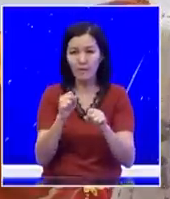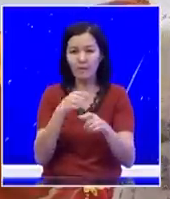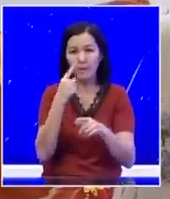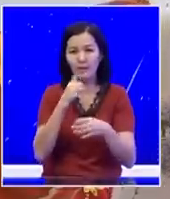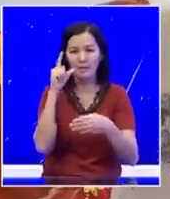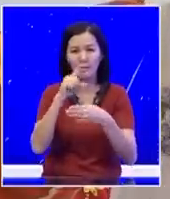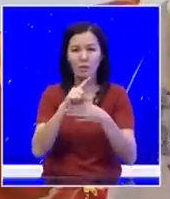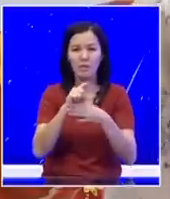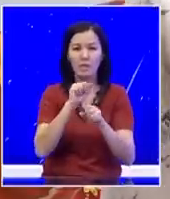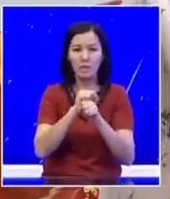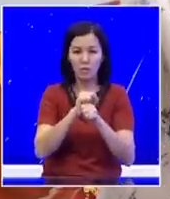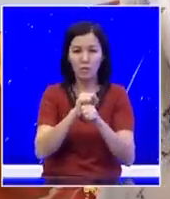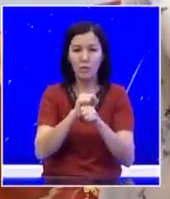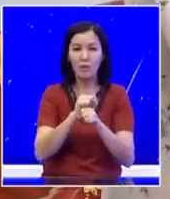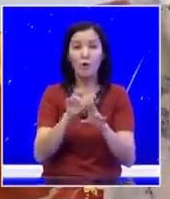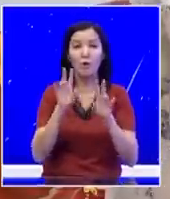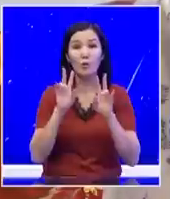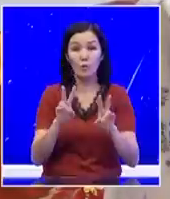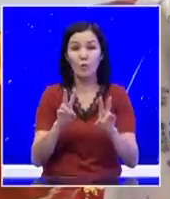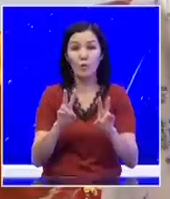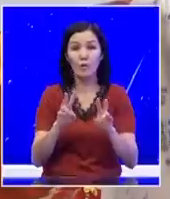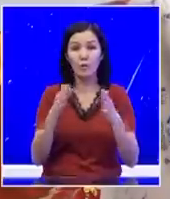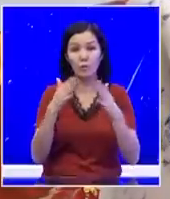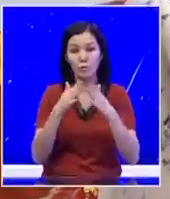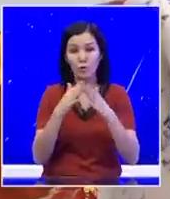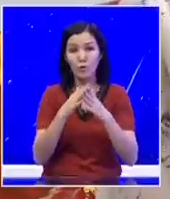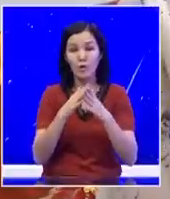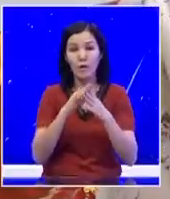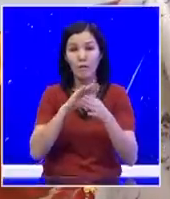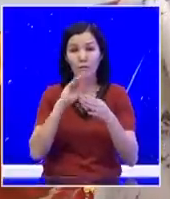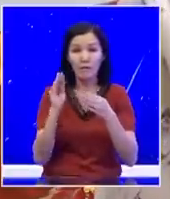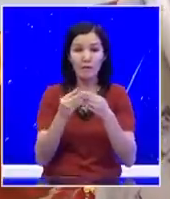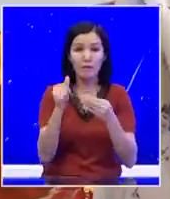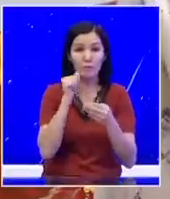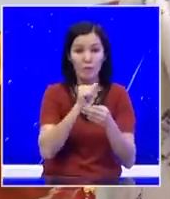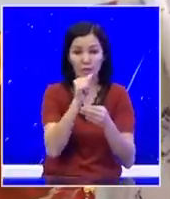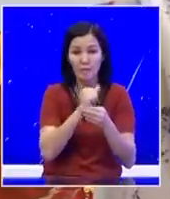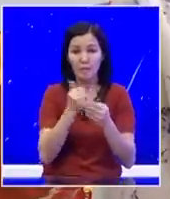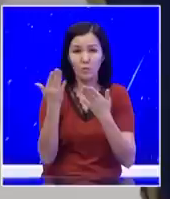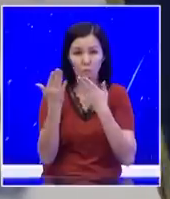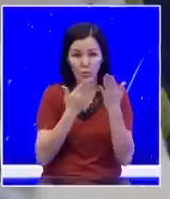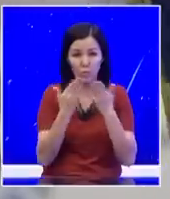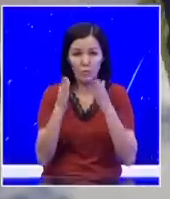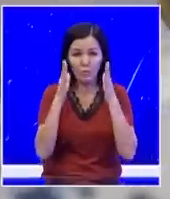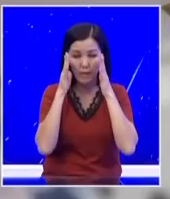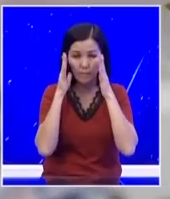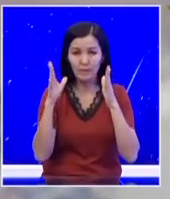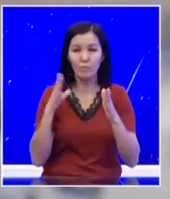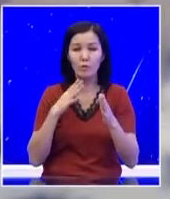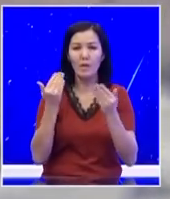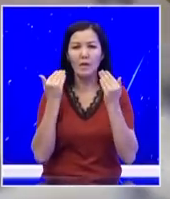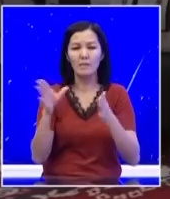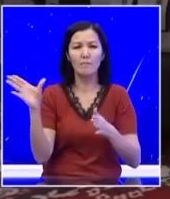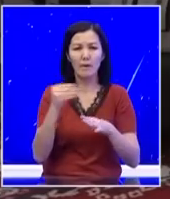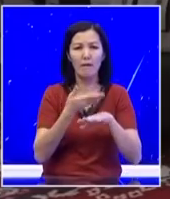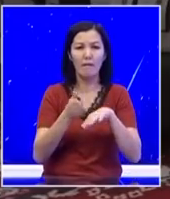тоқтатып қойды. Сонда да оқуда мен ұрдап-ұрдап айтуын қайтеміз. Мен әзірде де оқып жатырмыз енді. Бәрін көрдік қой